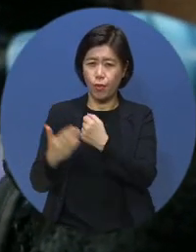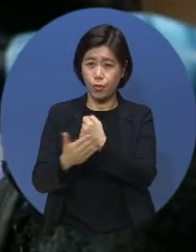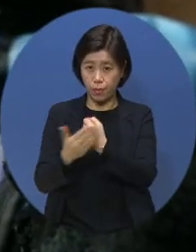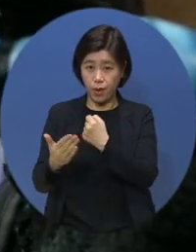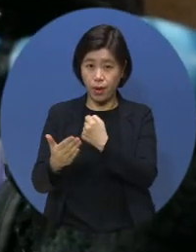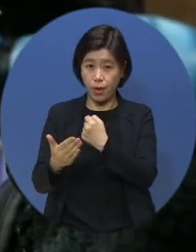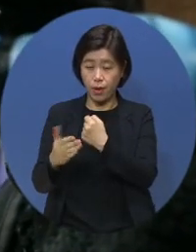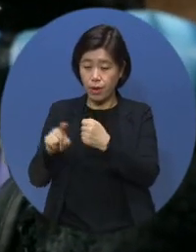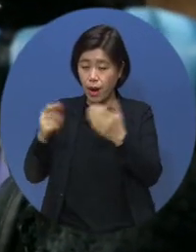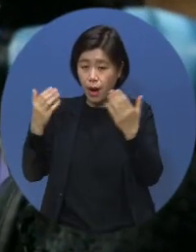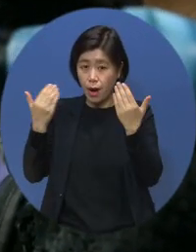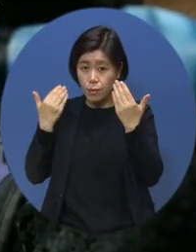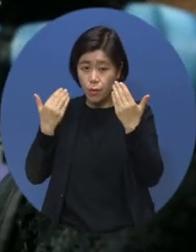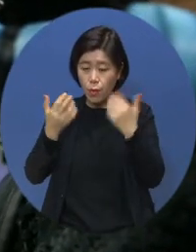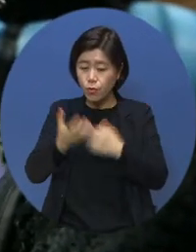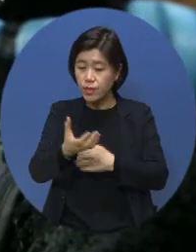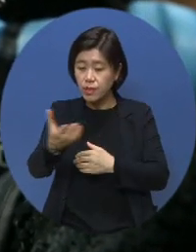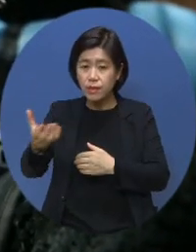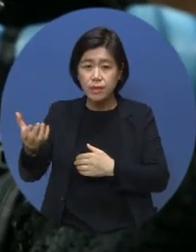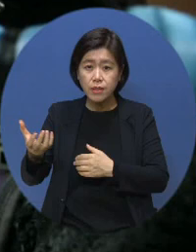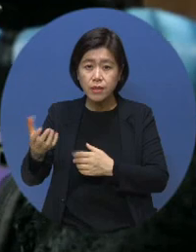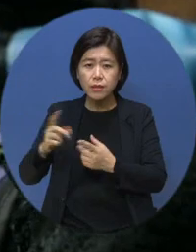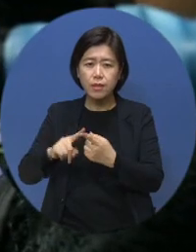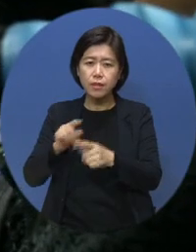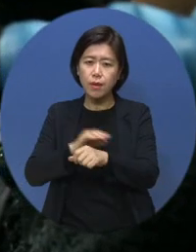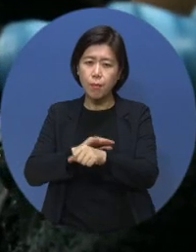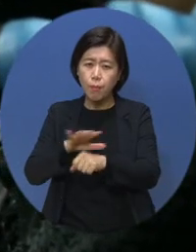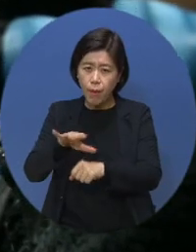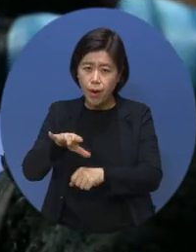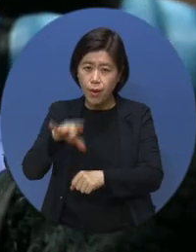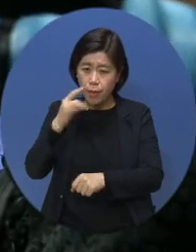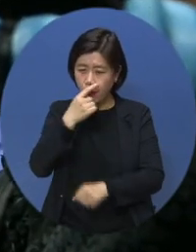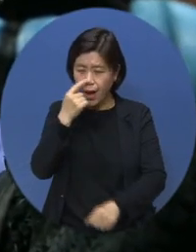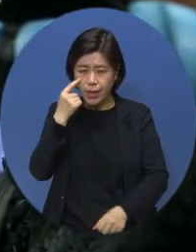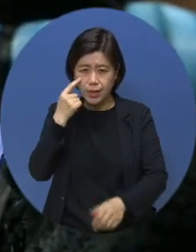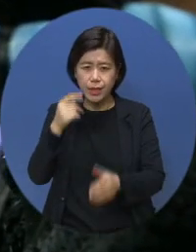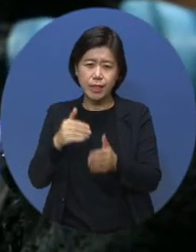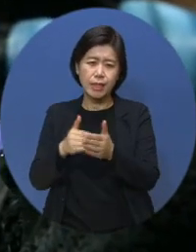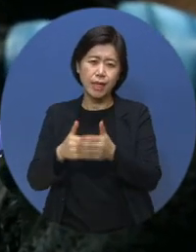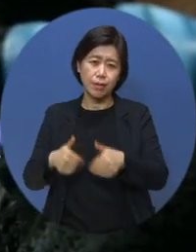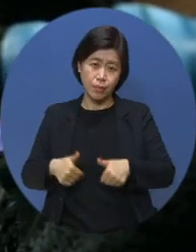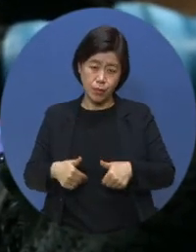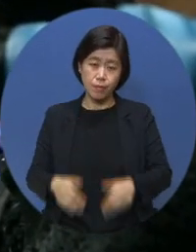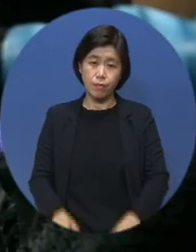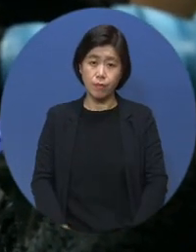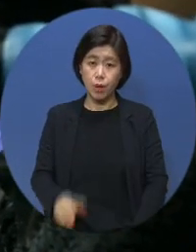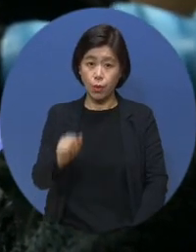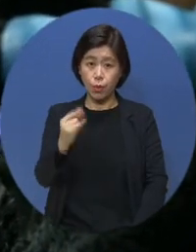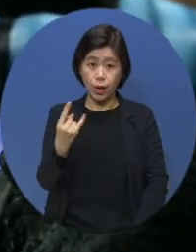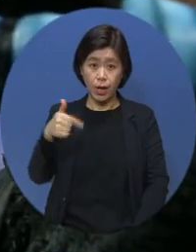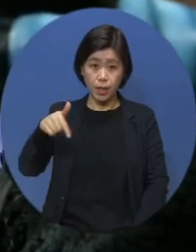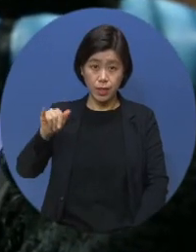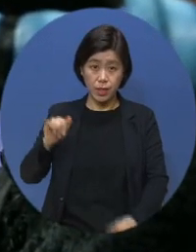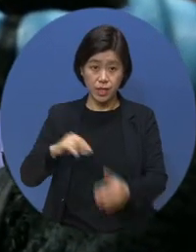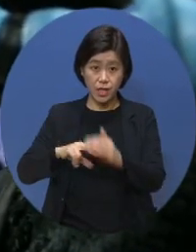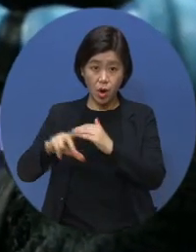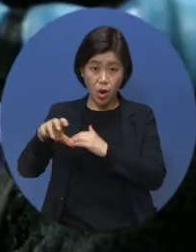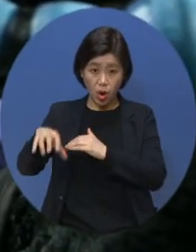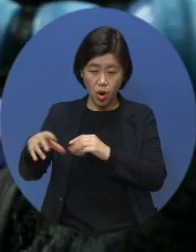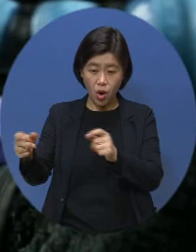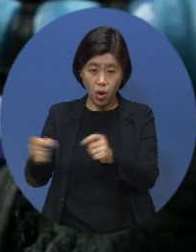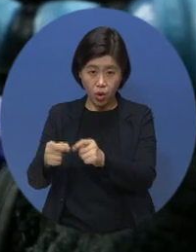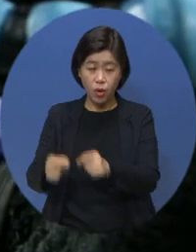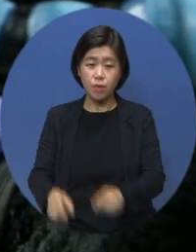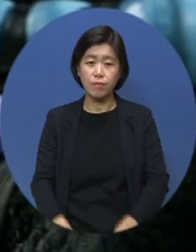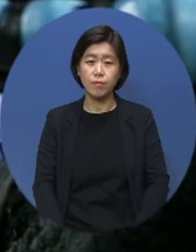위치좀 아주 파랗게 해 기업 뭐 되겠네 새끼야